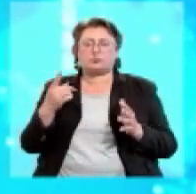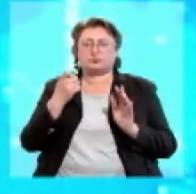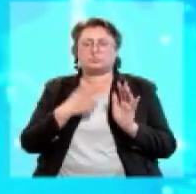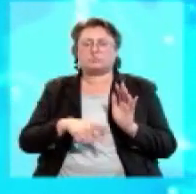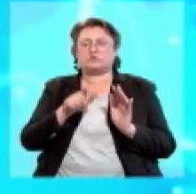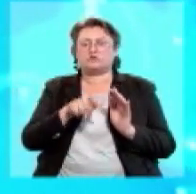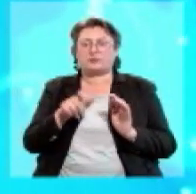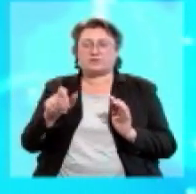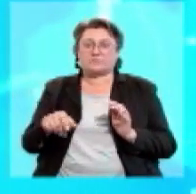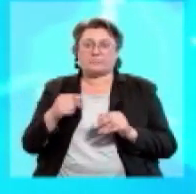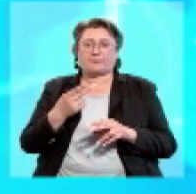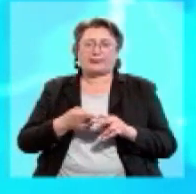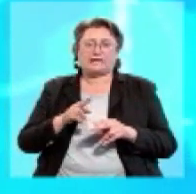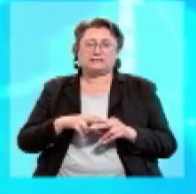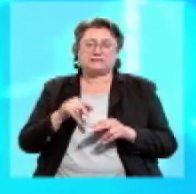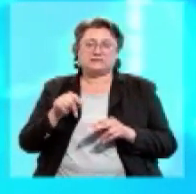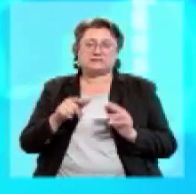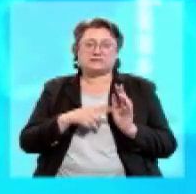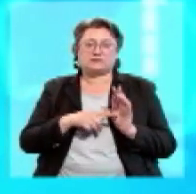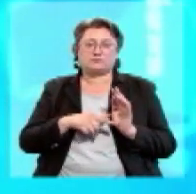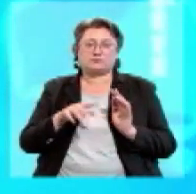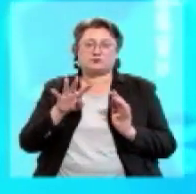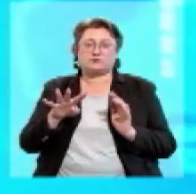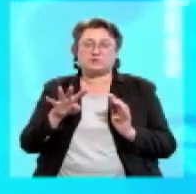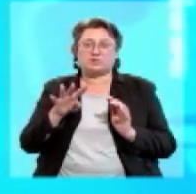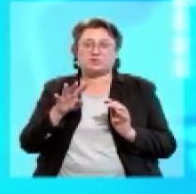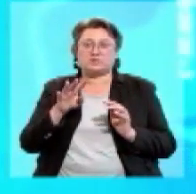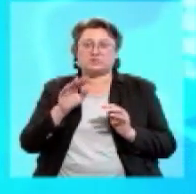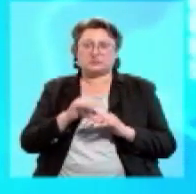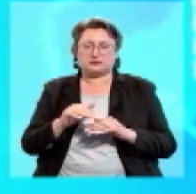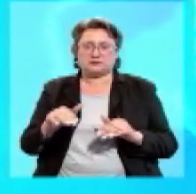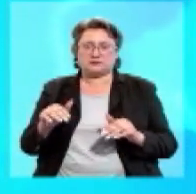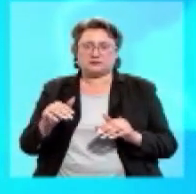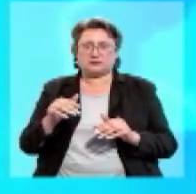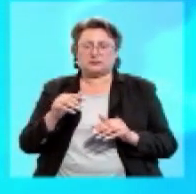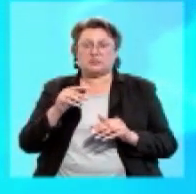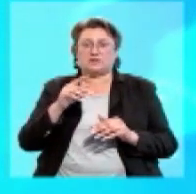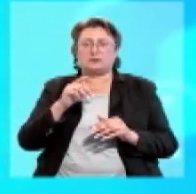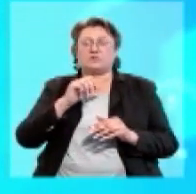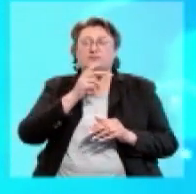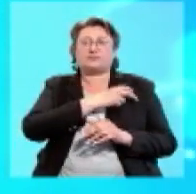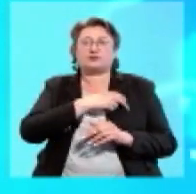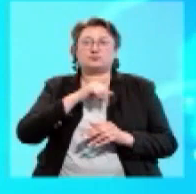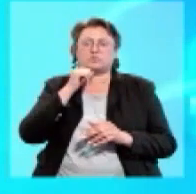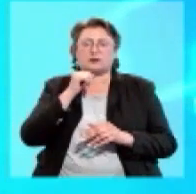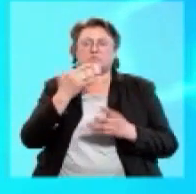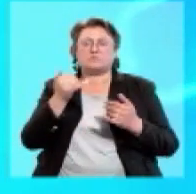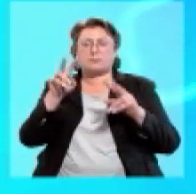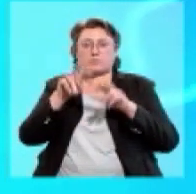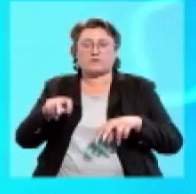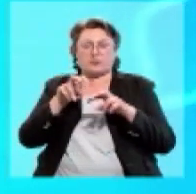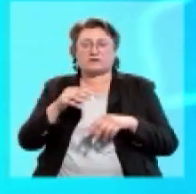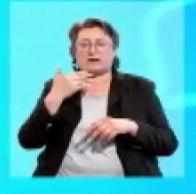зардап шекті. Оның 74-і балалар. Қостанайдың санитарлық дәрігерлері осыған байланысты жазғы сауықтыру лагерьлерін тексеріп